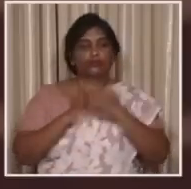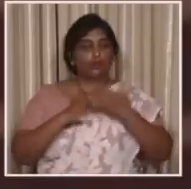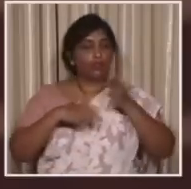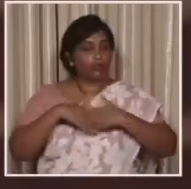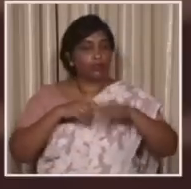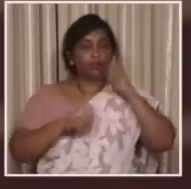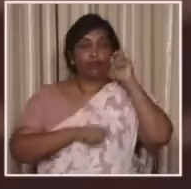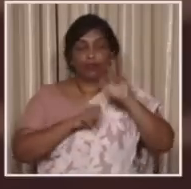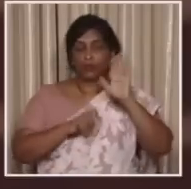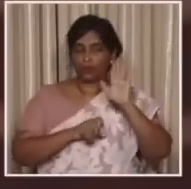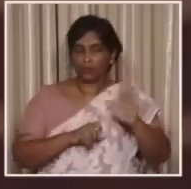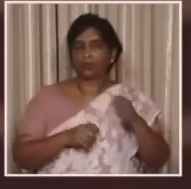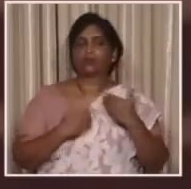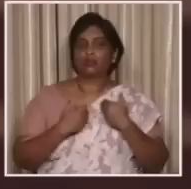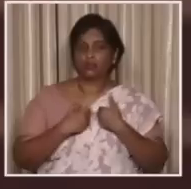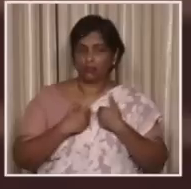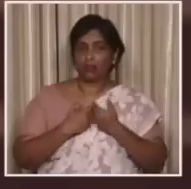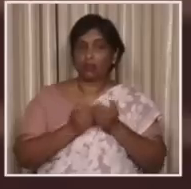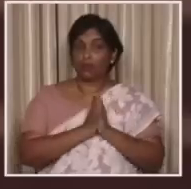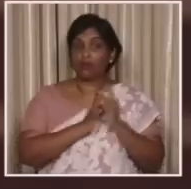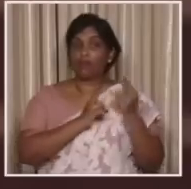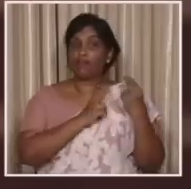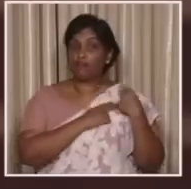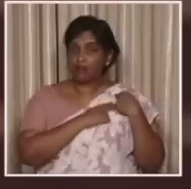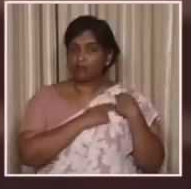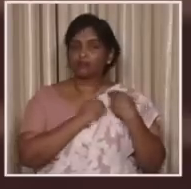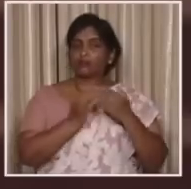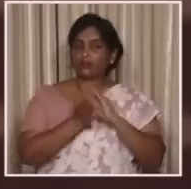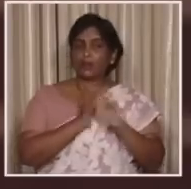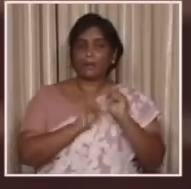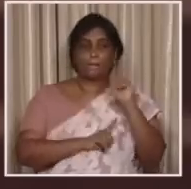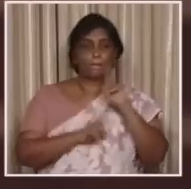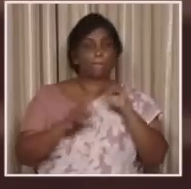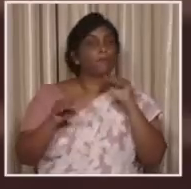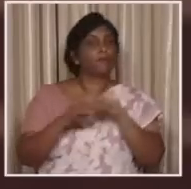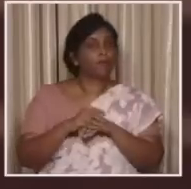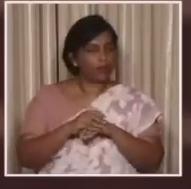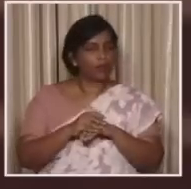දීපු මිනිස්සු වෙනුවෙන් තමන්ගේ යුතුකම් හා වගකීම් කොටස මේ පාර්ලිමේන්තුව තුළ